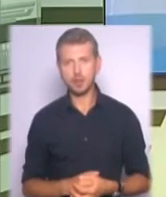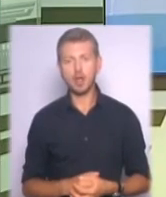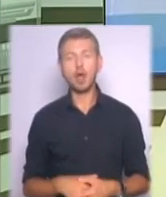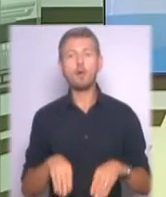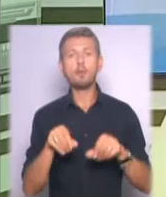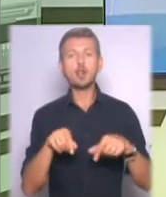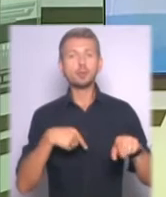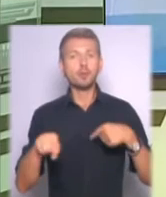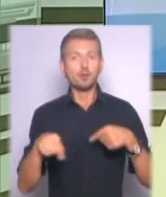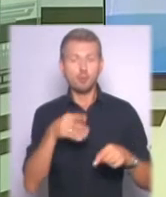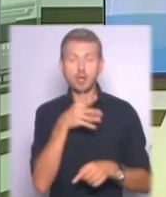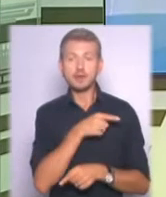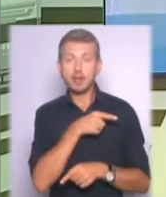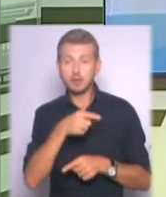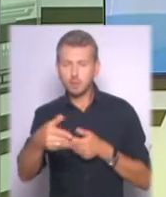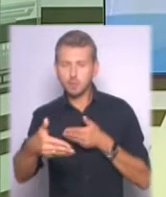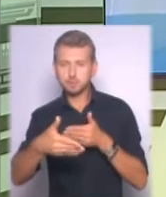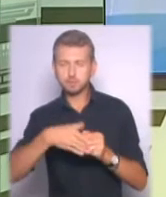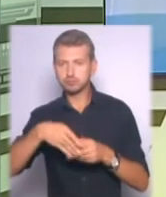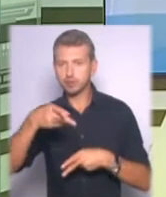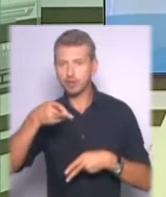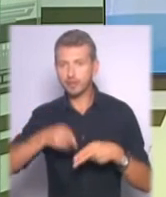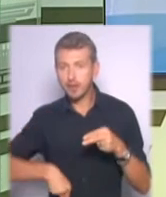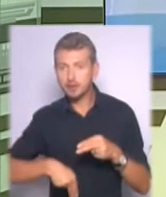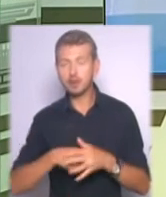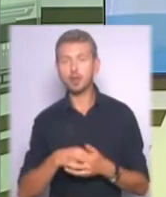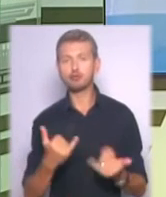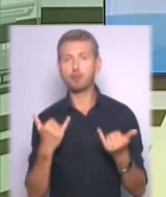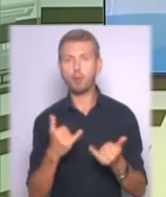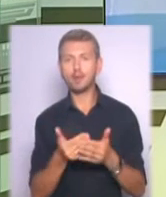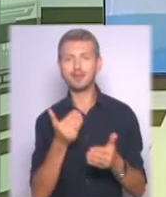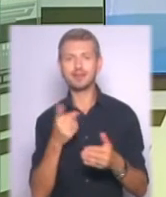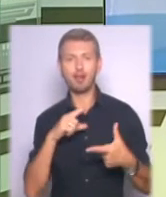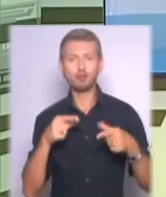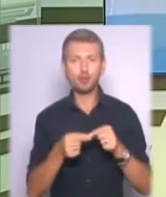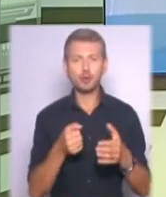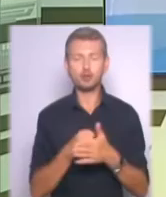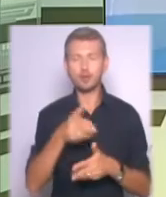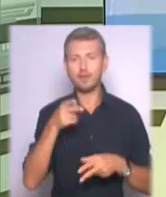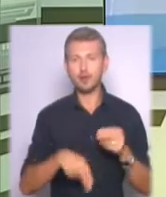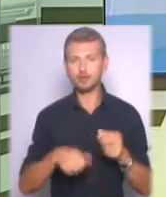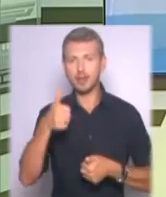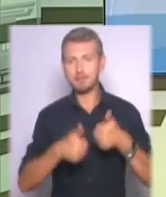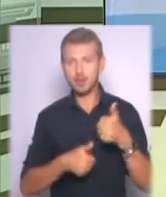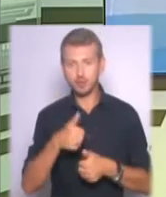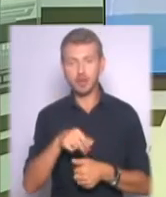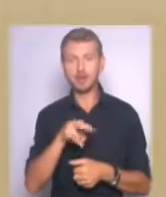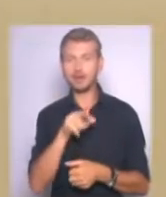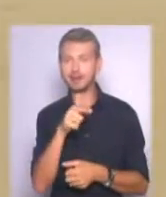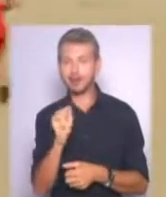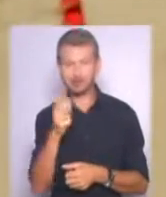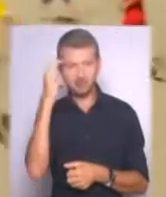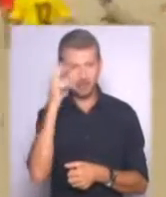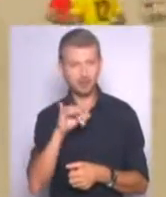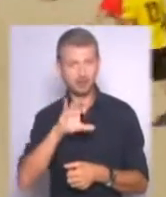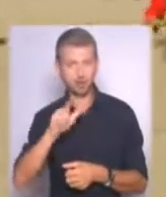пляжному футболі сезон виходить на фінішну пряму. Сьогодні за тур до завершення першості у лізі «Київська Русь» визначився чемпіон